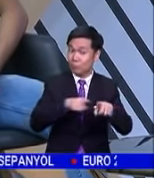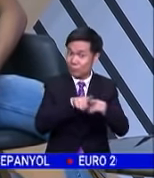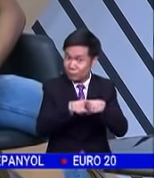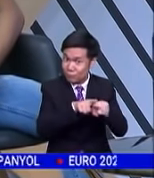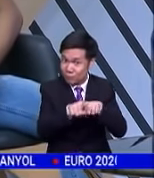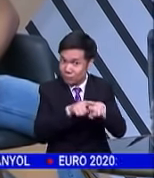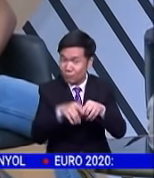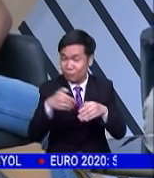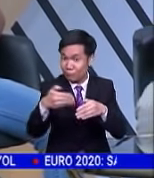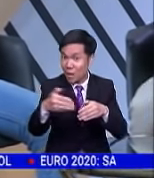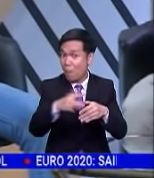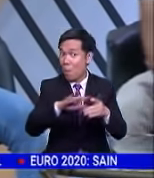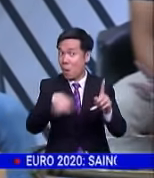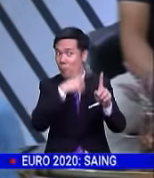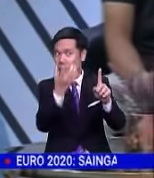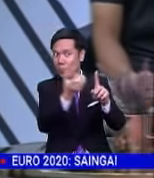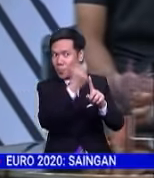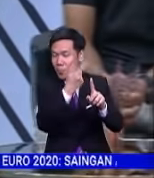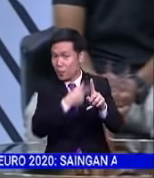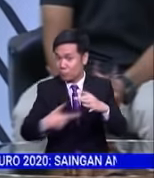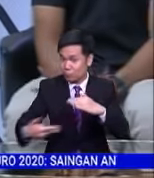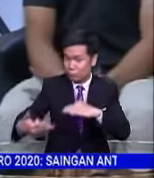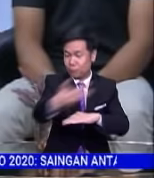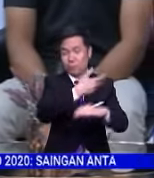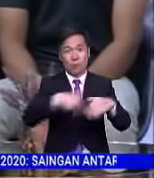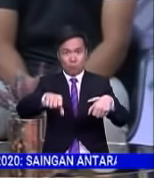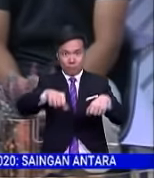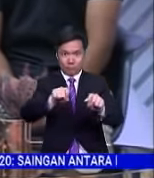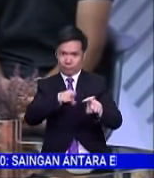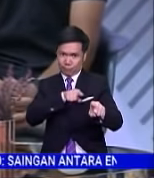berpotensi kembali mentai kejohanan motosikal dunia.